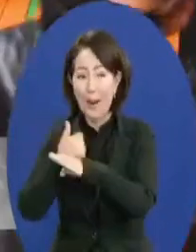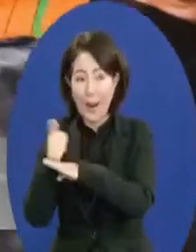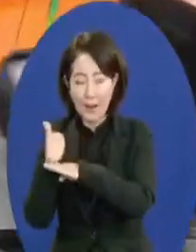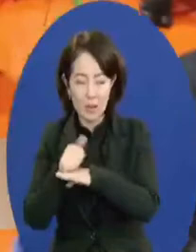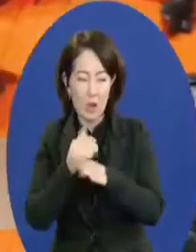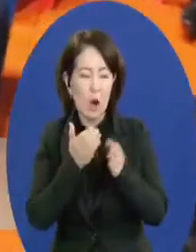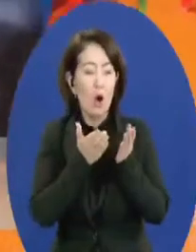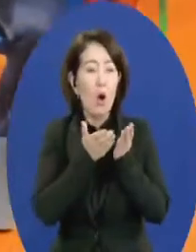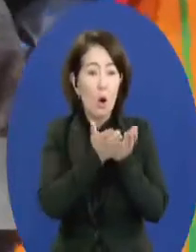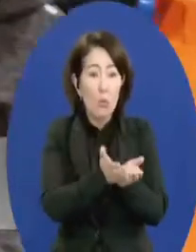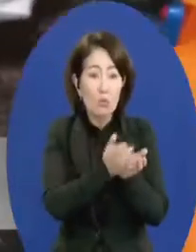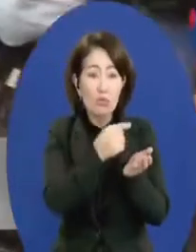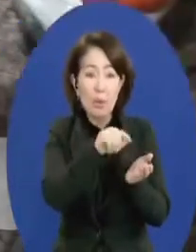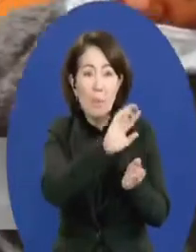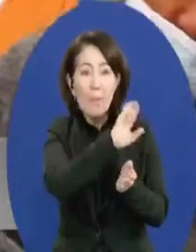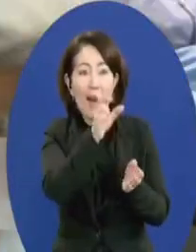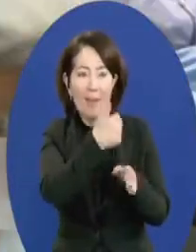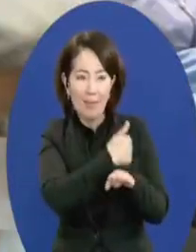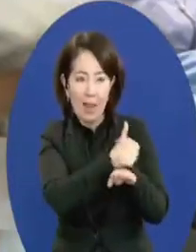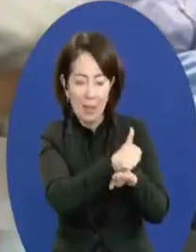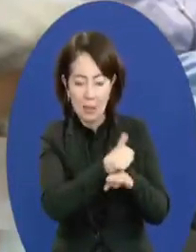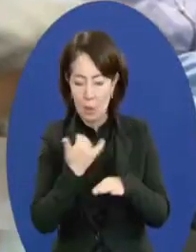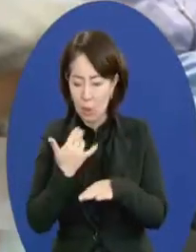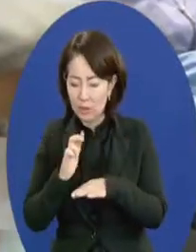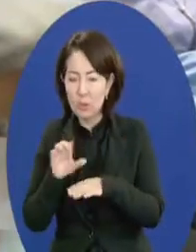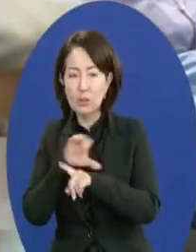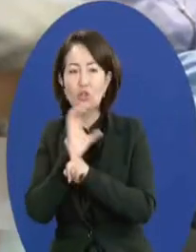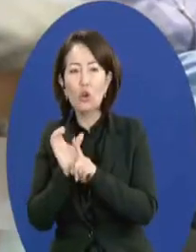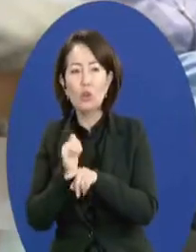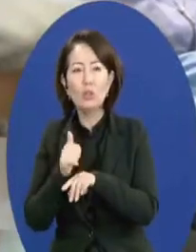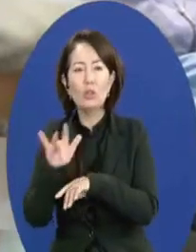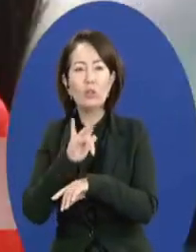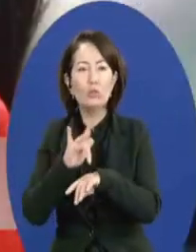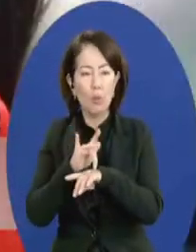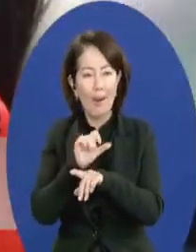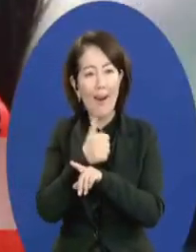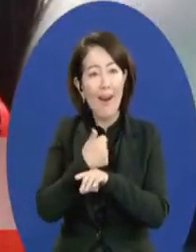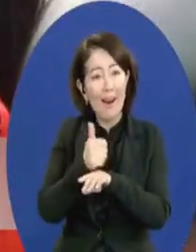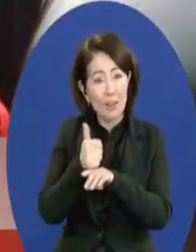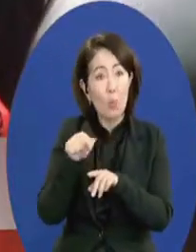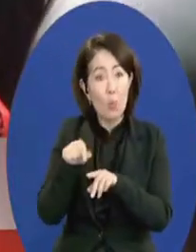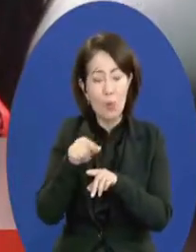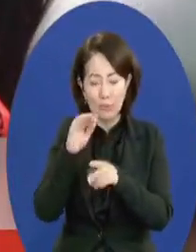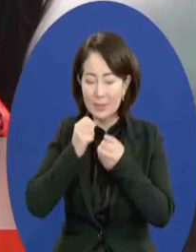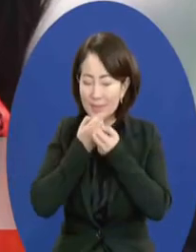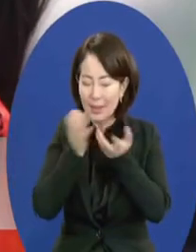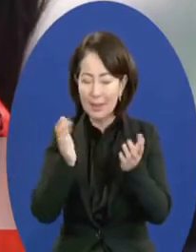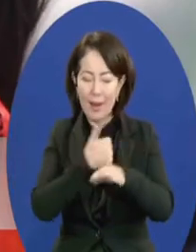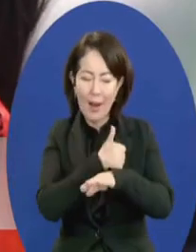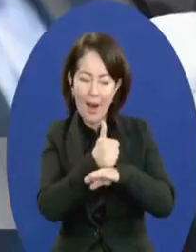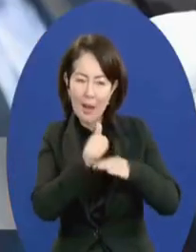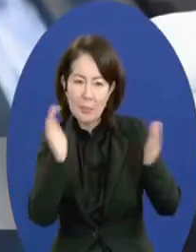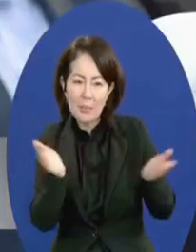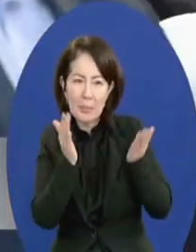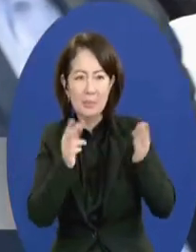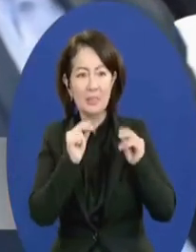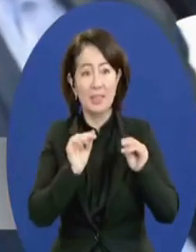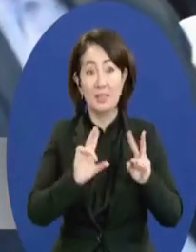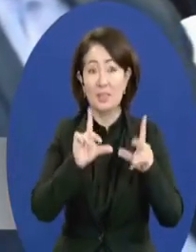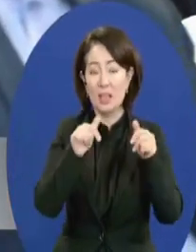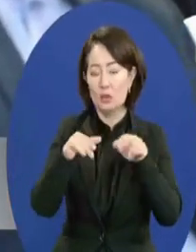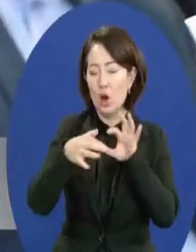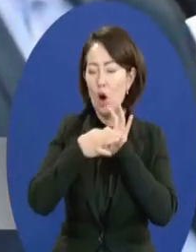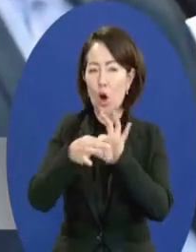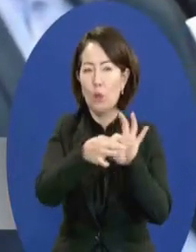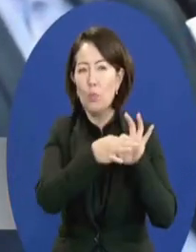аймгийг байгалийн аялал жуулчлал нийслэлийг соёлын аялал жуулчлалын төвөөр зарлаж аялал жуулчлалын үйлчилгээний чанарыг сайжруулах дэд бүтцээр холбох